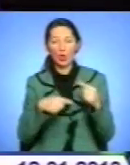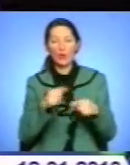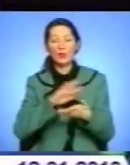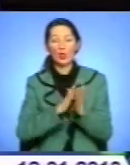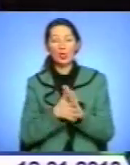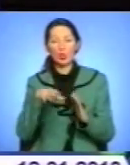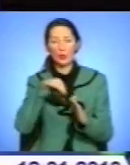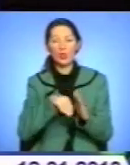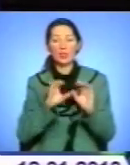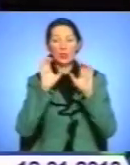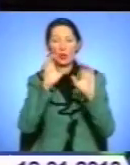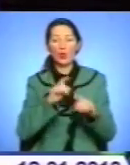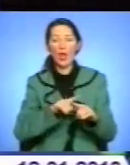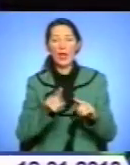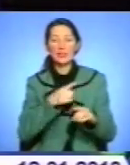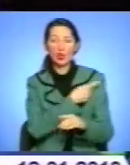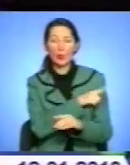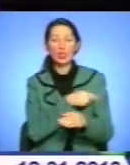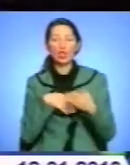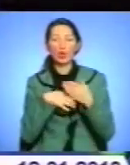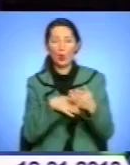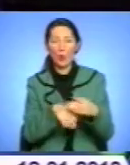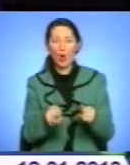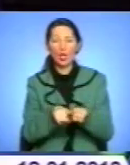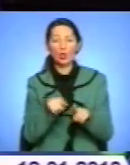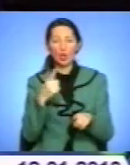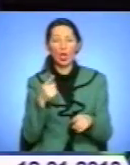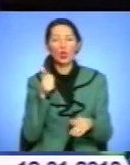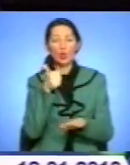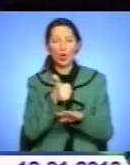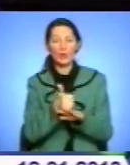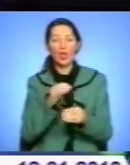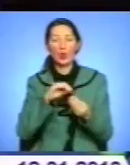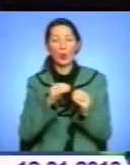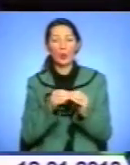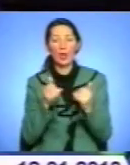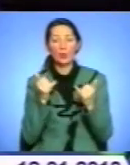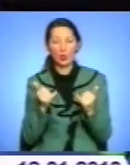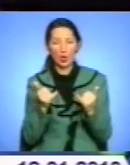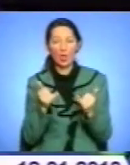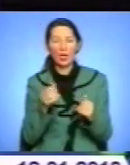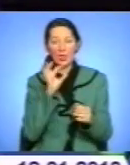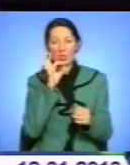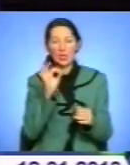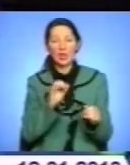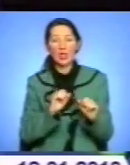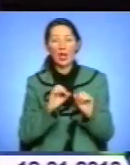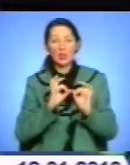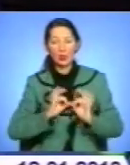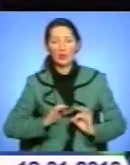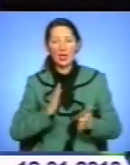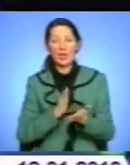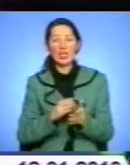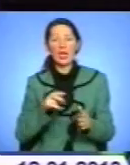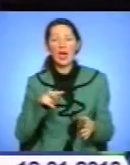про екстрену медичну допомогу. Також однією з найголовніших проблем сьогодення, заявили урядовці, є легалізація